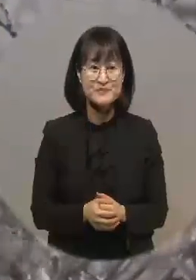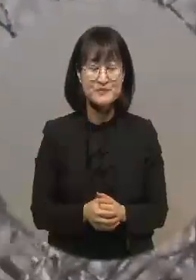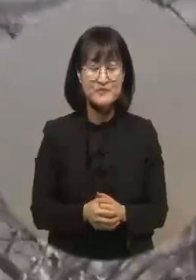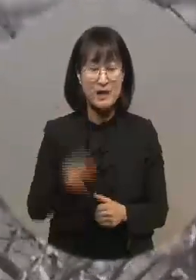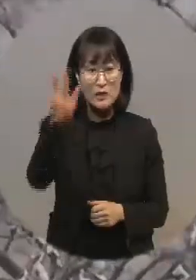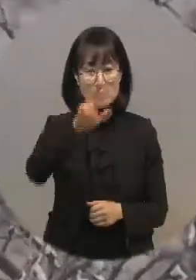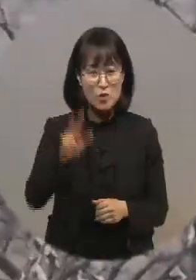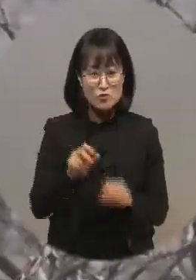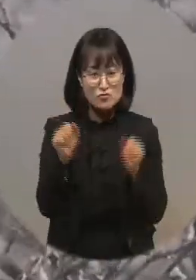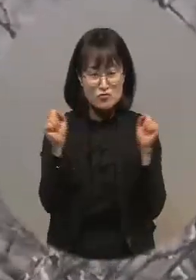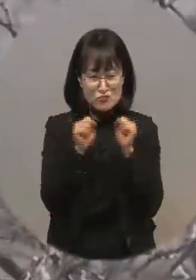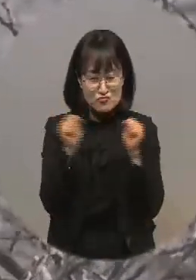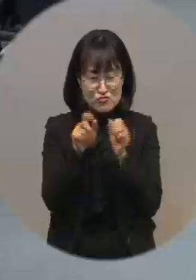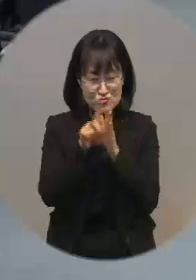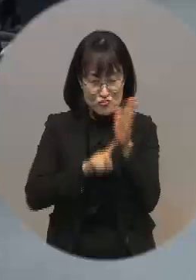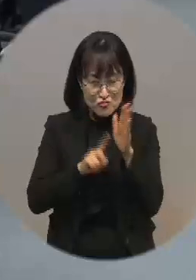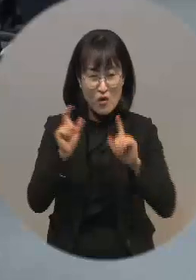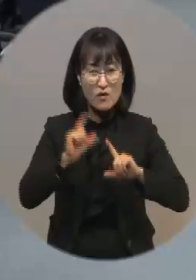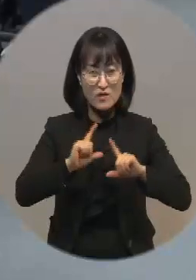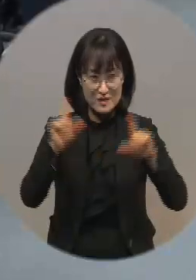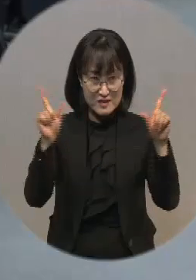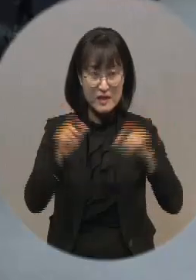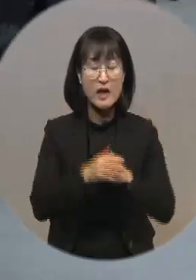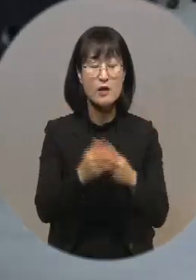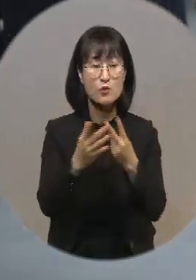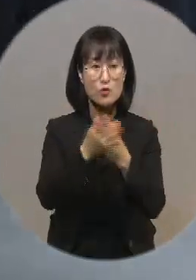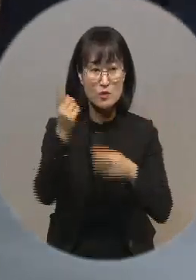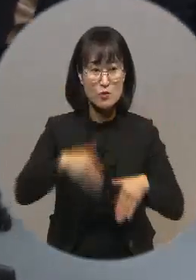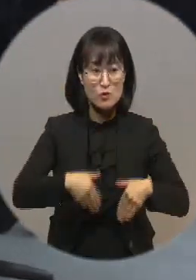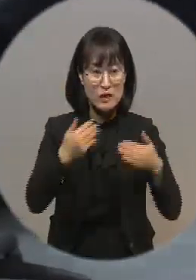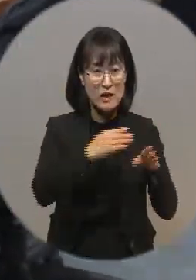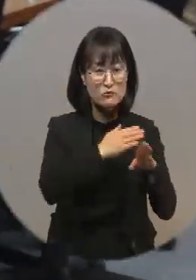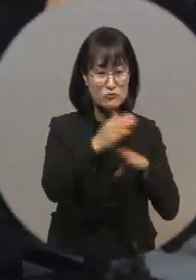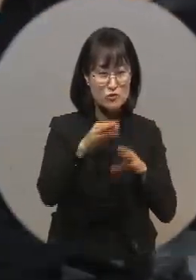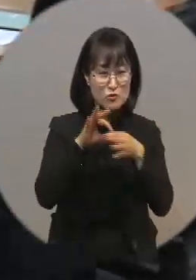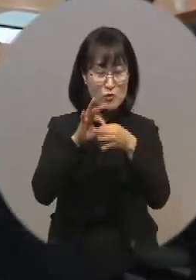전국이 한파로 꽁꽁 얼어붙은 날. 통일부